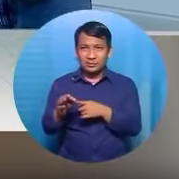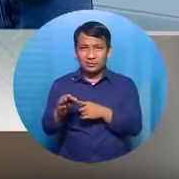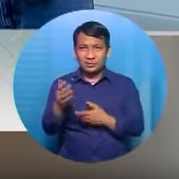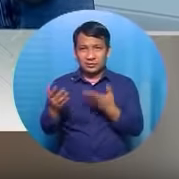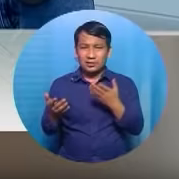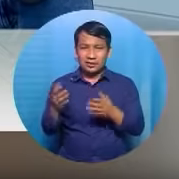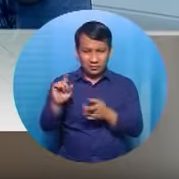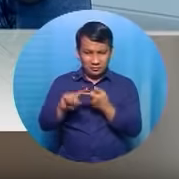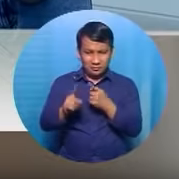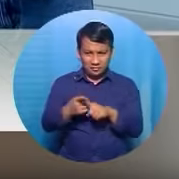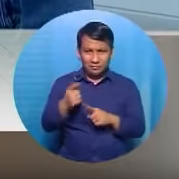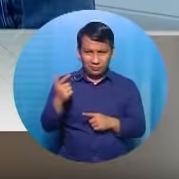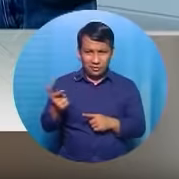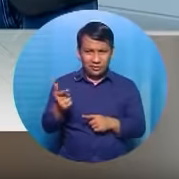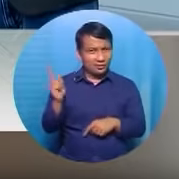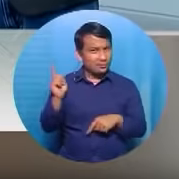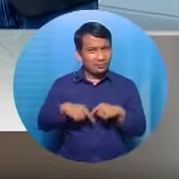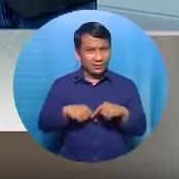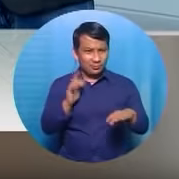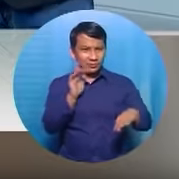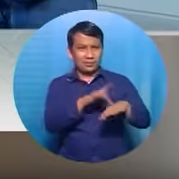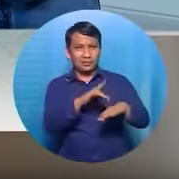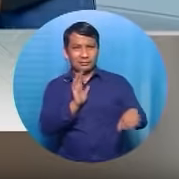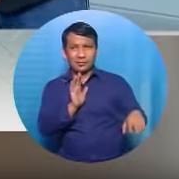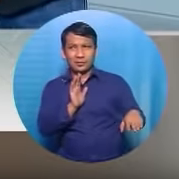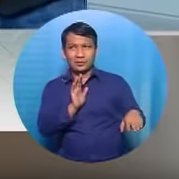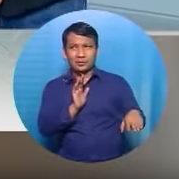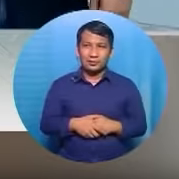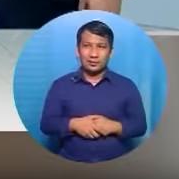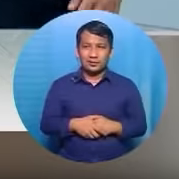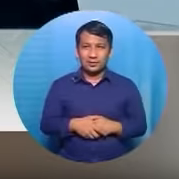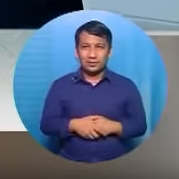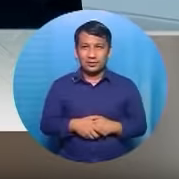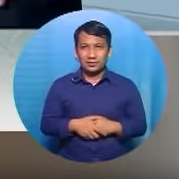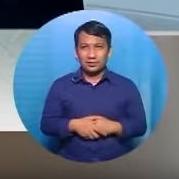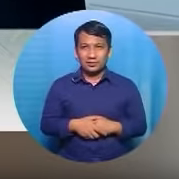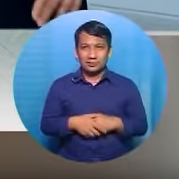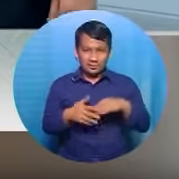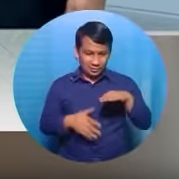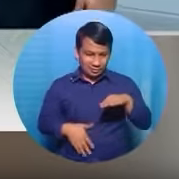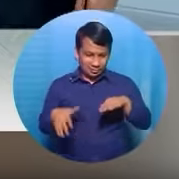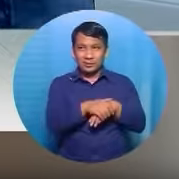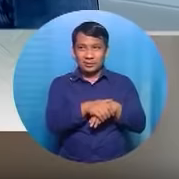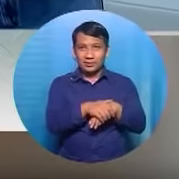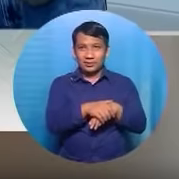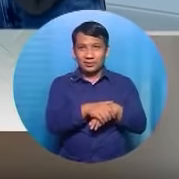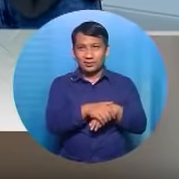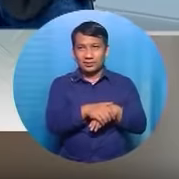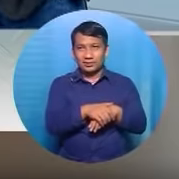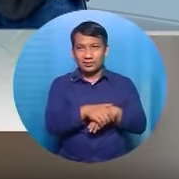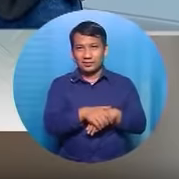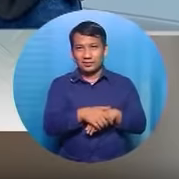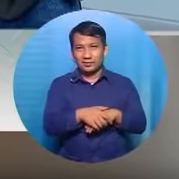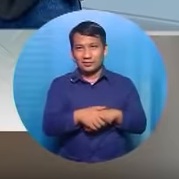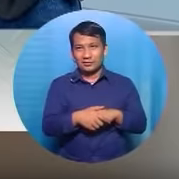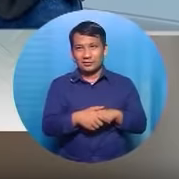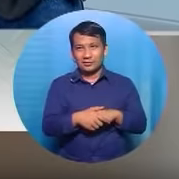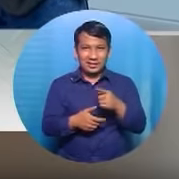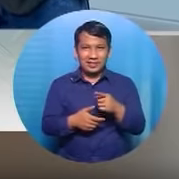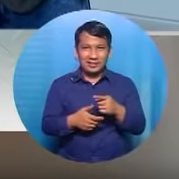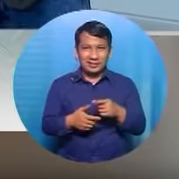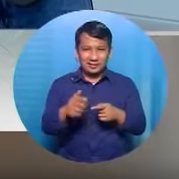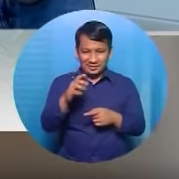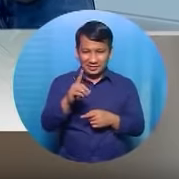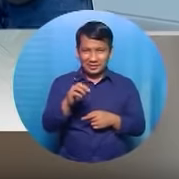amiga mo lamang ka na, dili unta ka nag-iyang kamot ibutang sa imong atubangan. Nakapatong sa imong atubangan. Patong lang. Ah, dantay